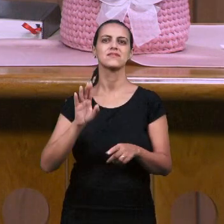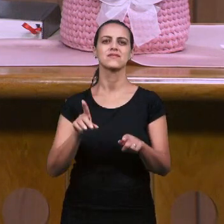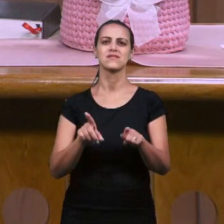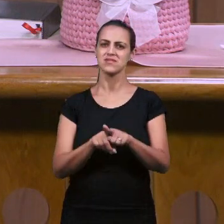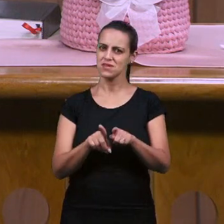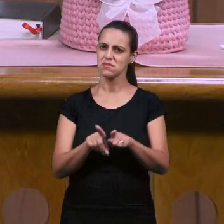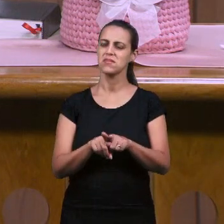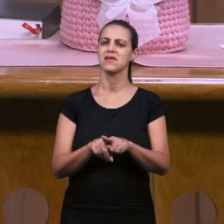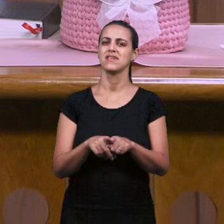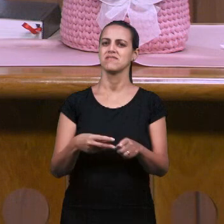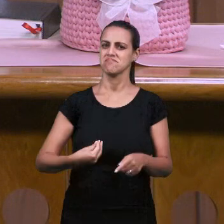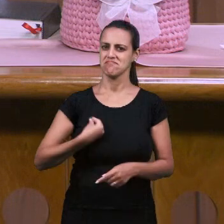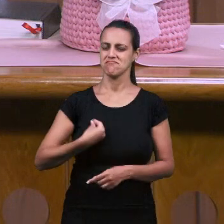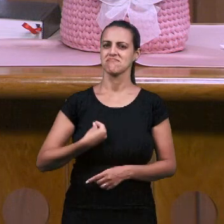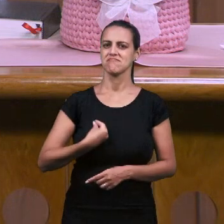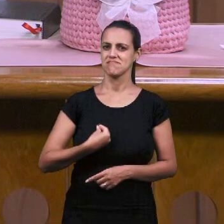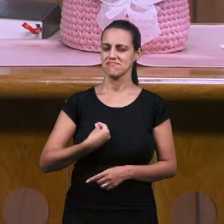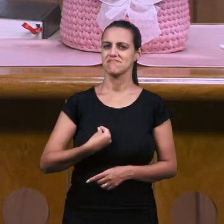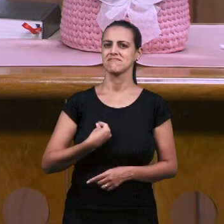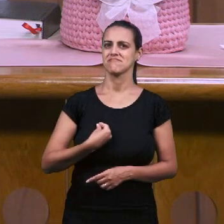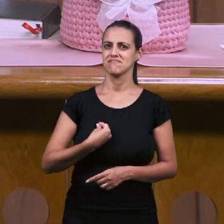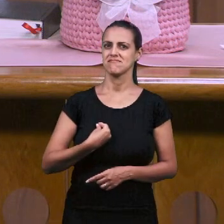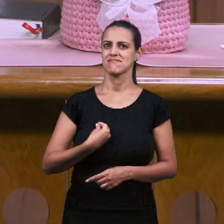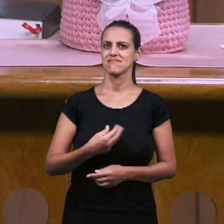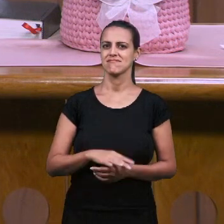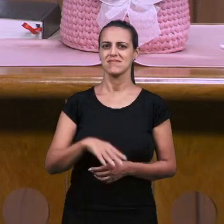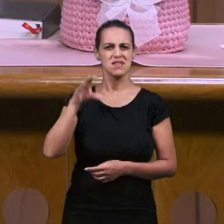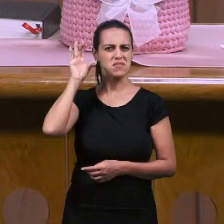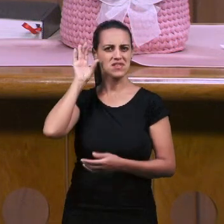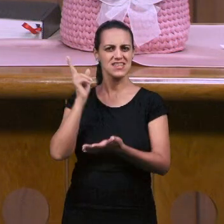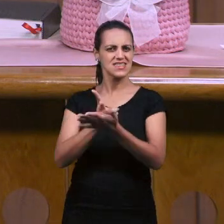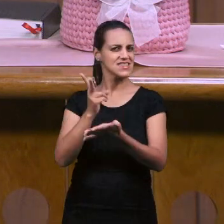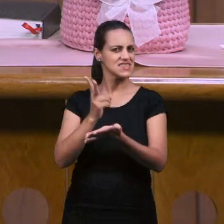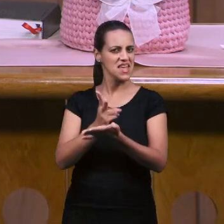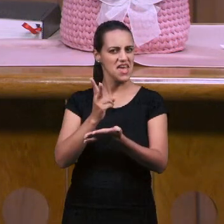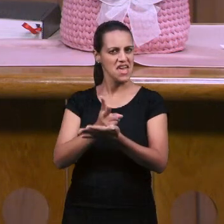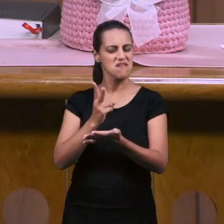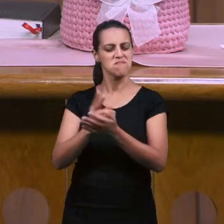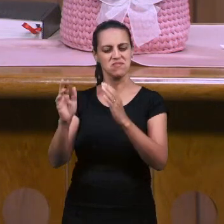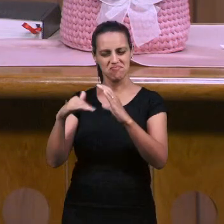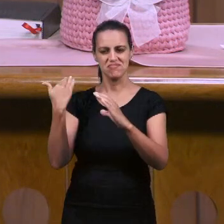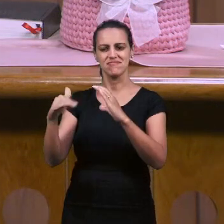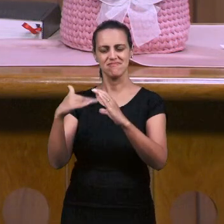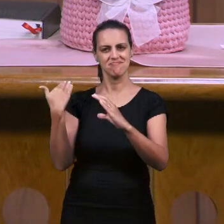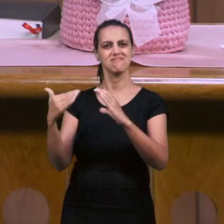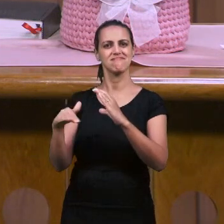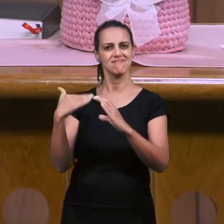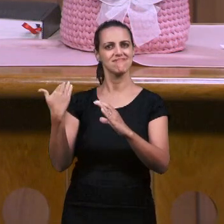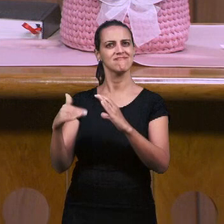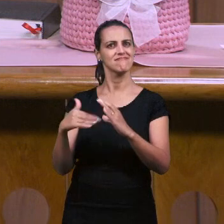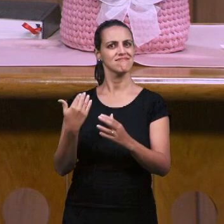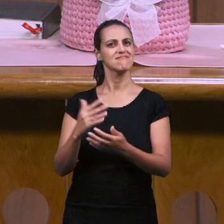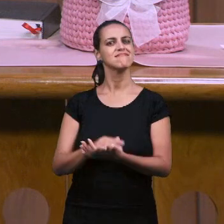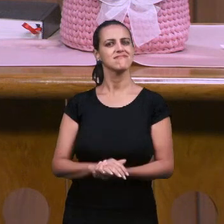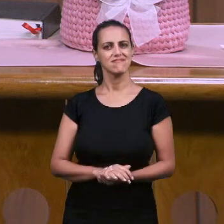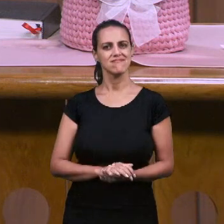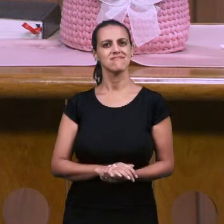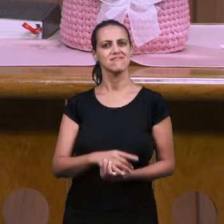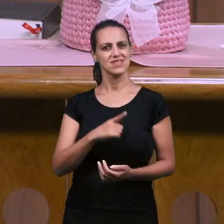est présent ici. D'ailleurs, les frères et sœurs de Mato Grosso sont fidèles, sont pratiquement